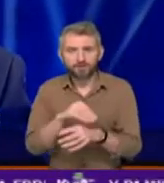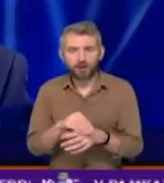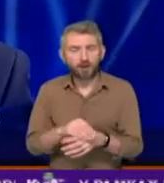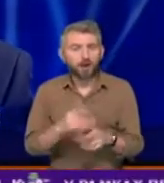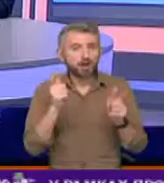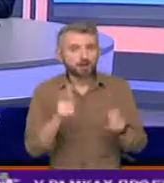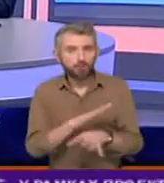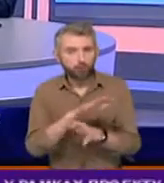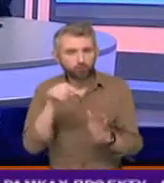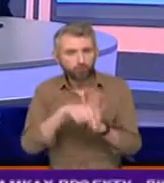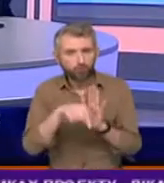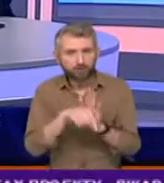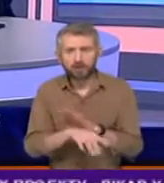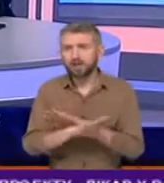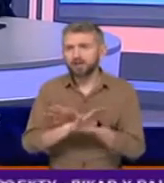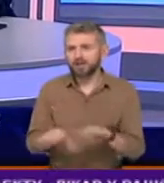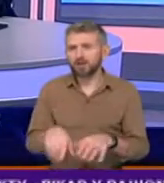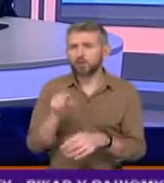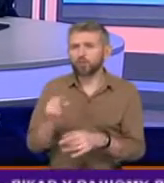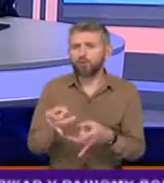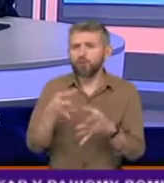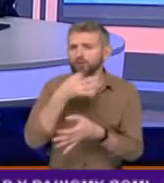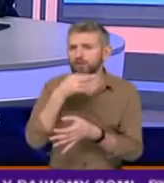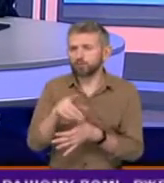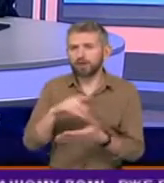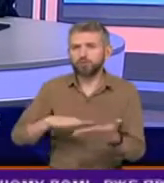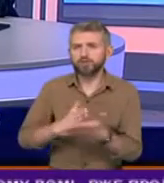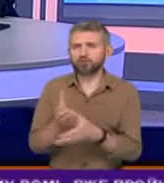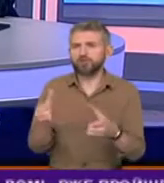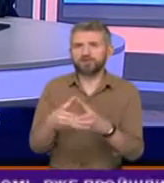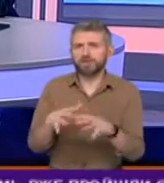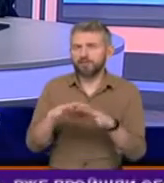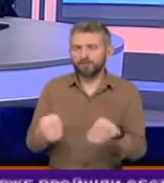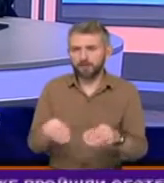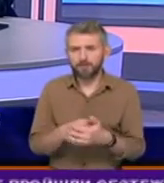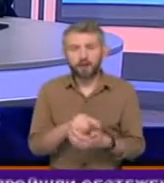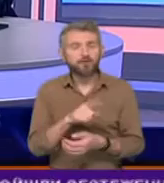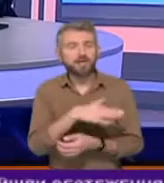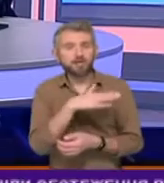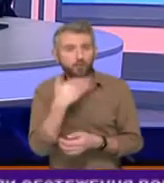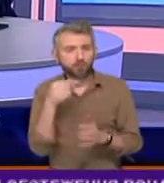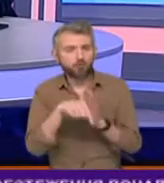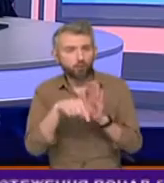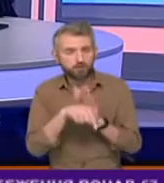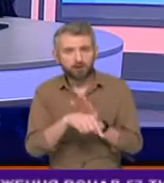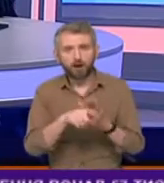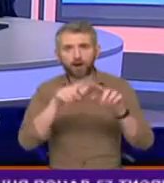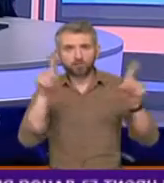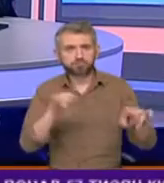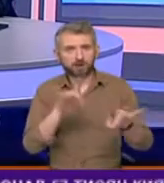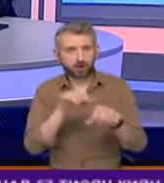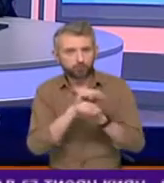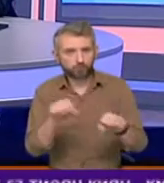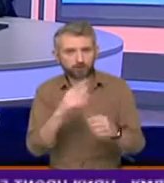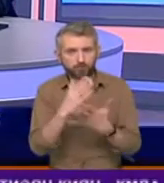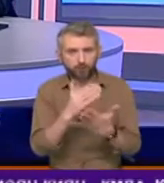погоджує сам контент? Ні, контент просто, чи... не подобається ця політична сила. А, ну да, контент. Да, він не хоче ставити контент. Я думав, що борди не може, там же є